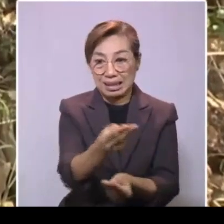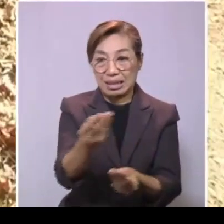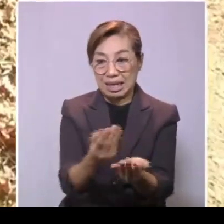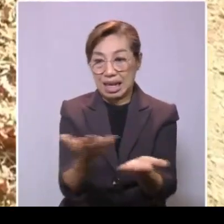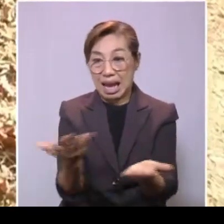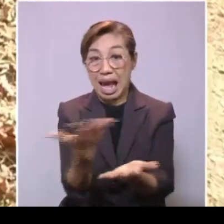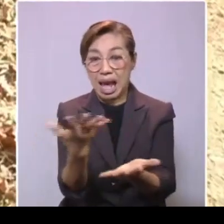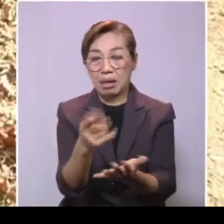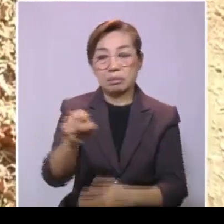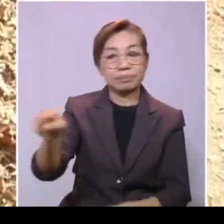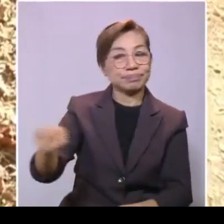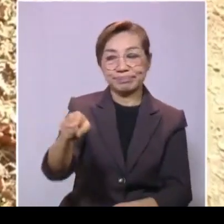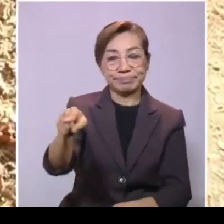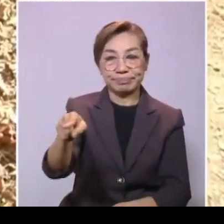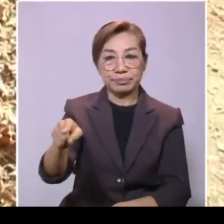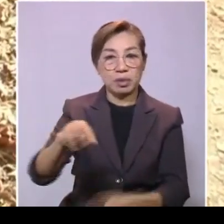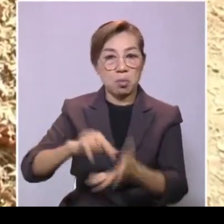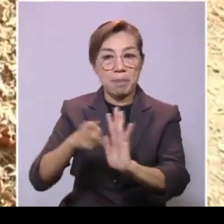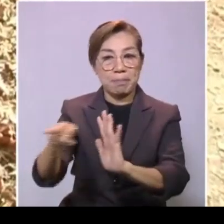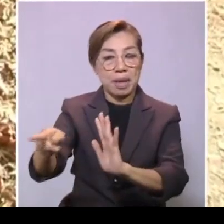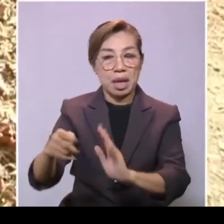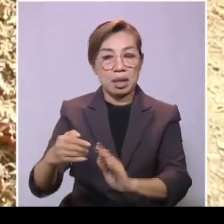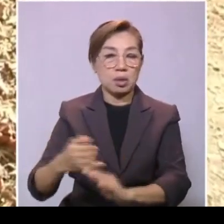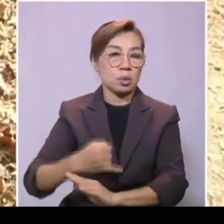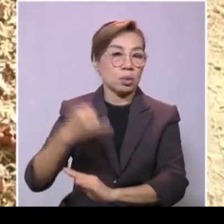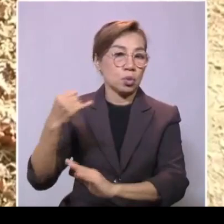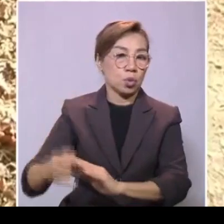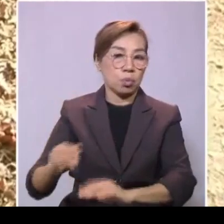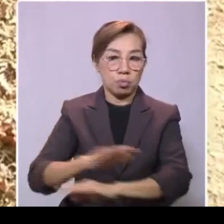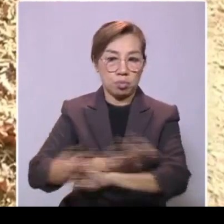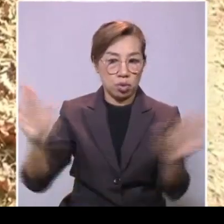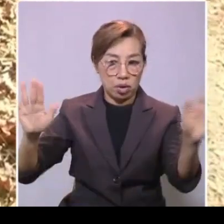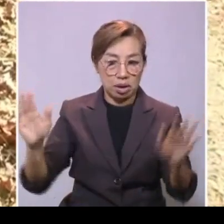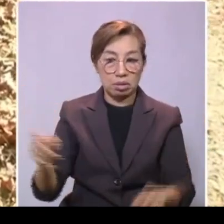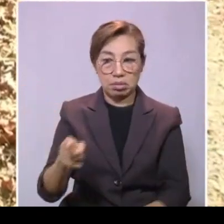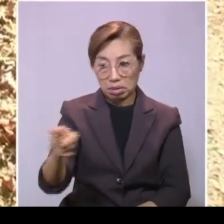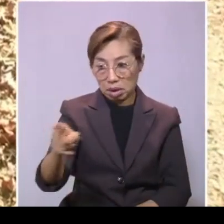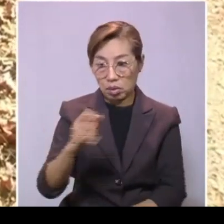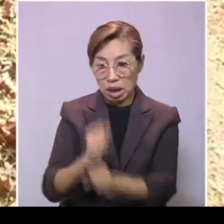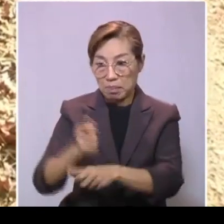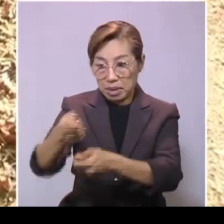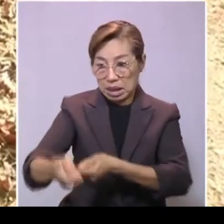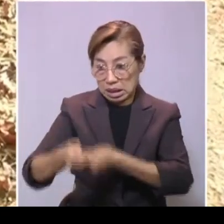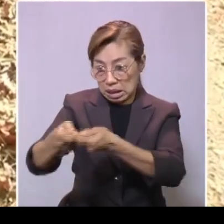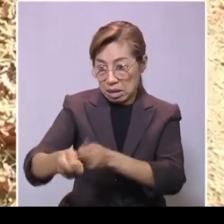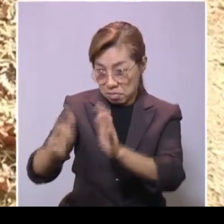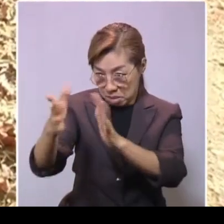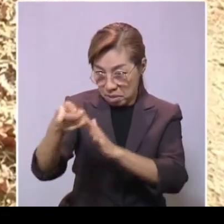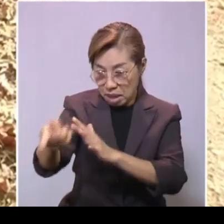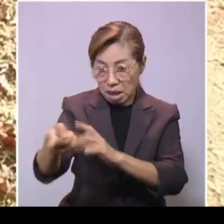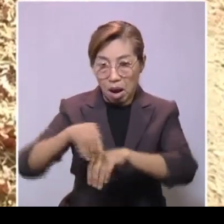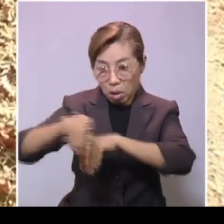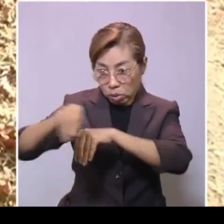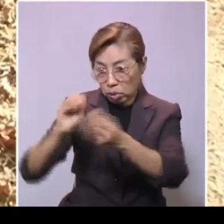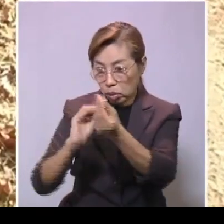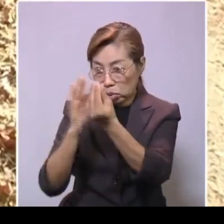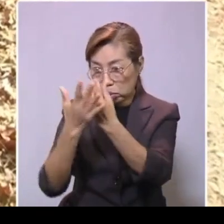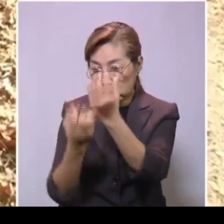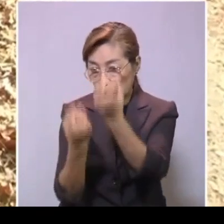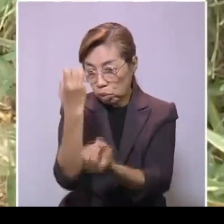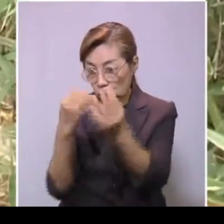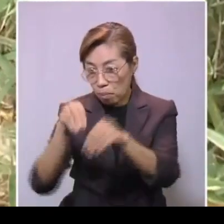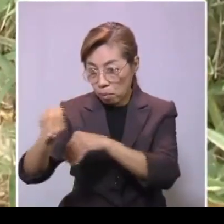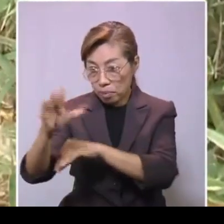สิ้นสิทธิ์การรับการจัดสรรที่ดินทำกินหากพบว่าไม่ใช่เกษตรกรแล้วก็มีส่วนร่วมในขบวนการออก